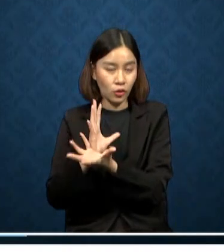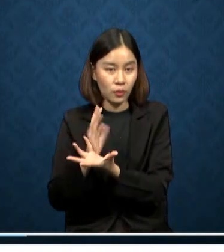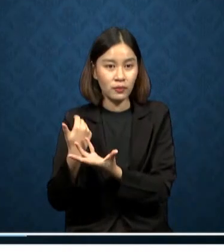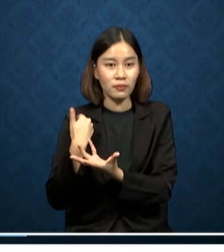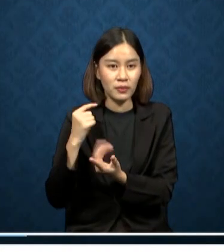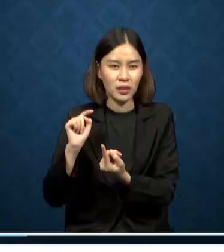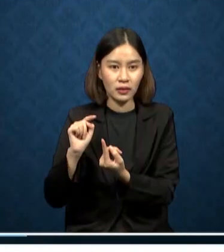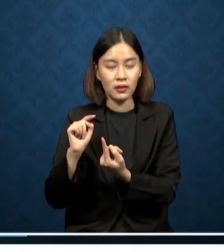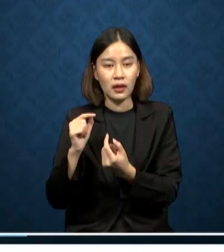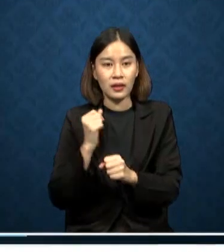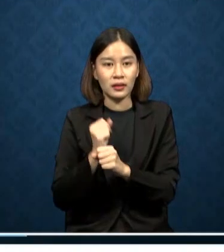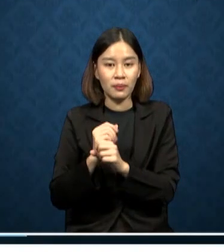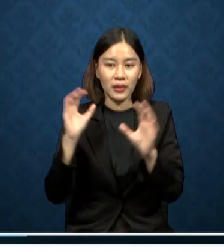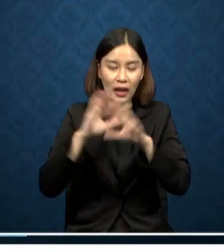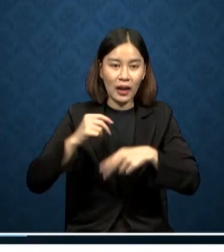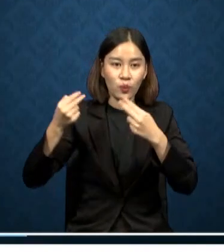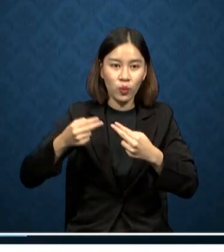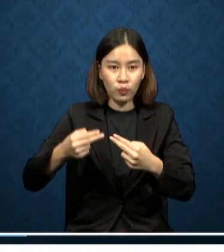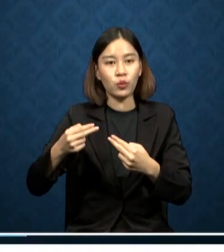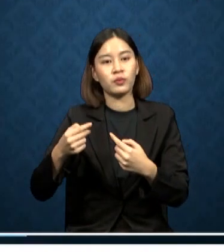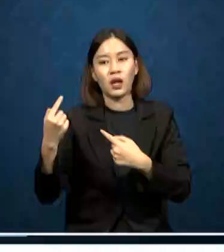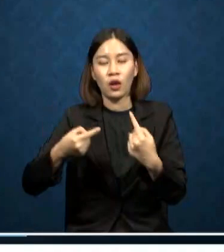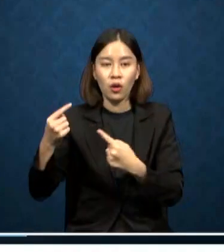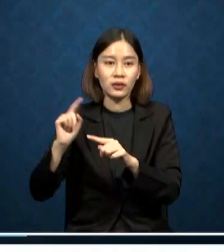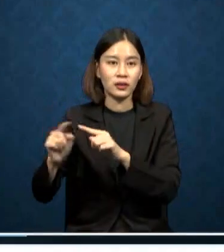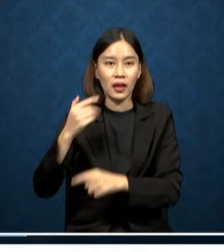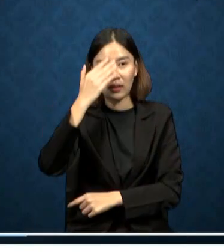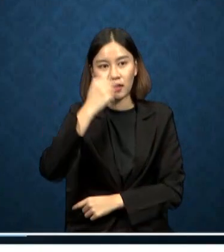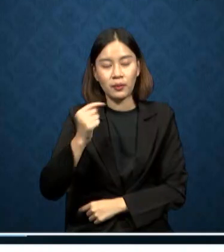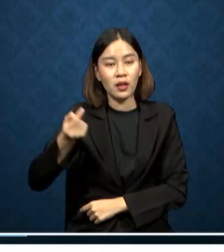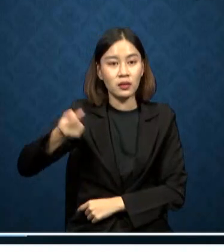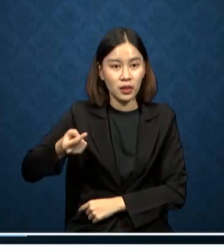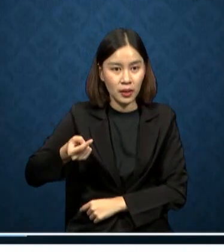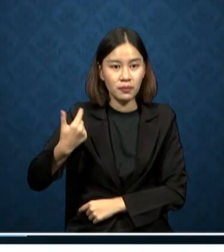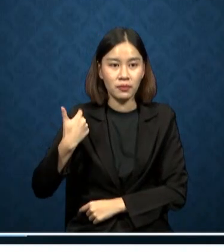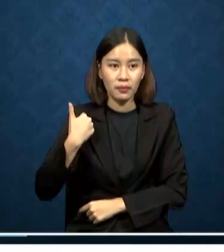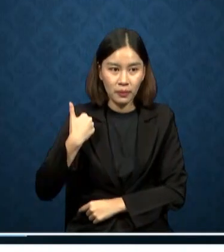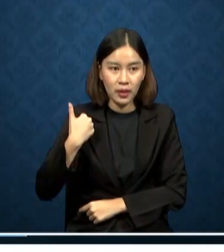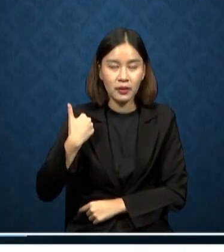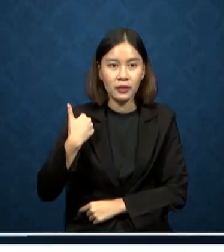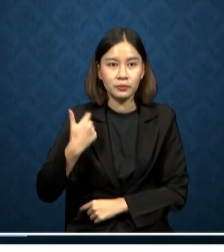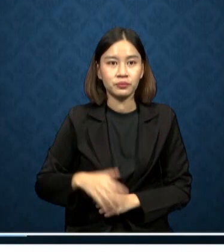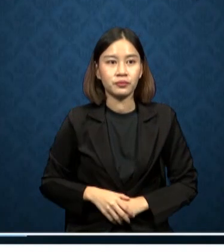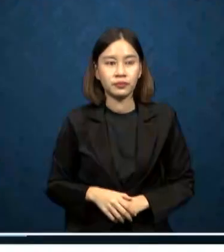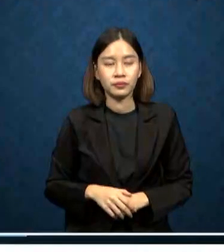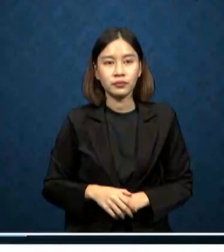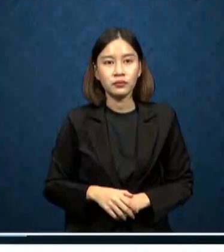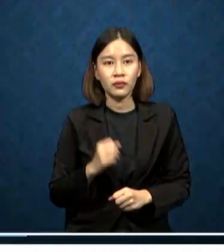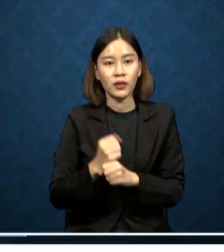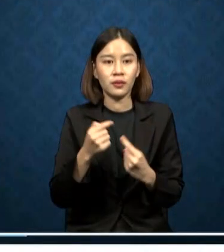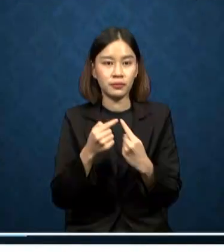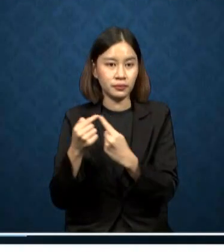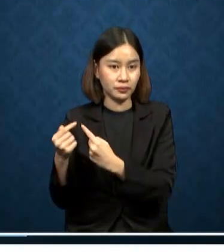สร้างสรรฐคารณ์ควรุนแรงให้เกิดขึ้น เข้าเดมรกสถานะ และความมอษพของกล่มได้อย่างอ Sith.